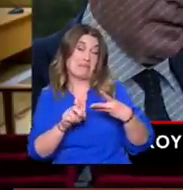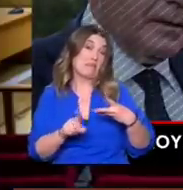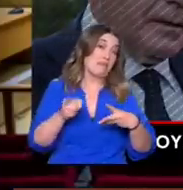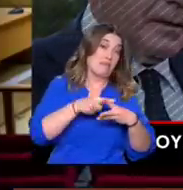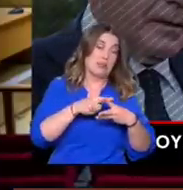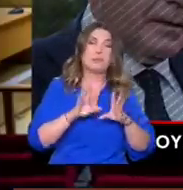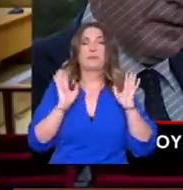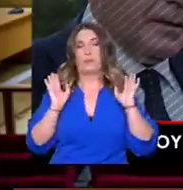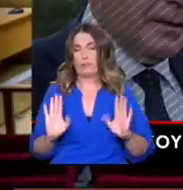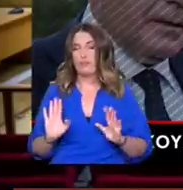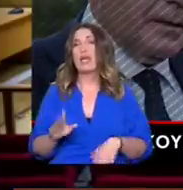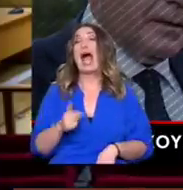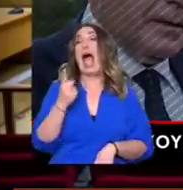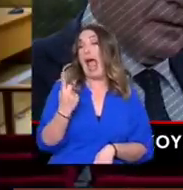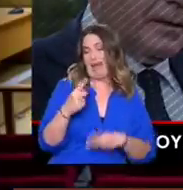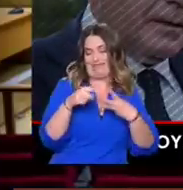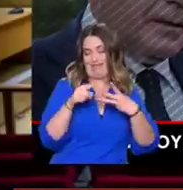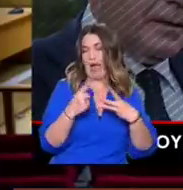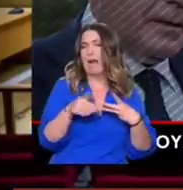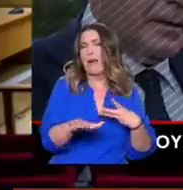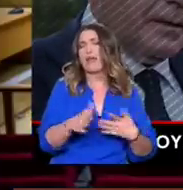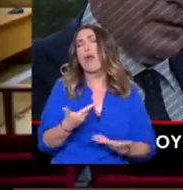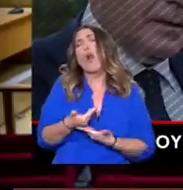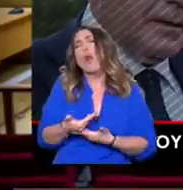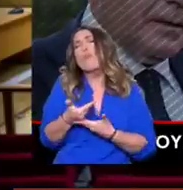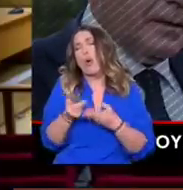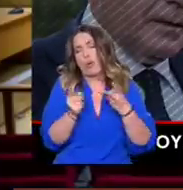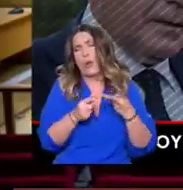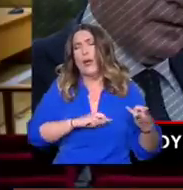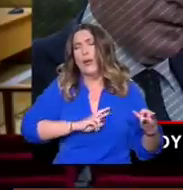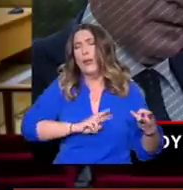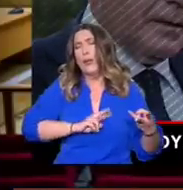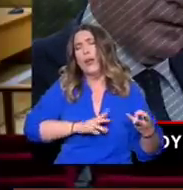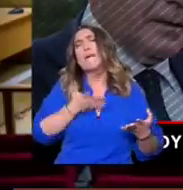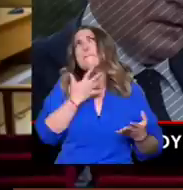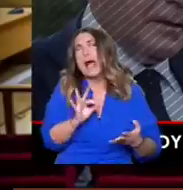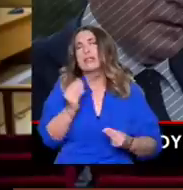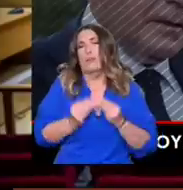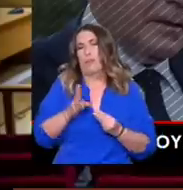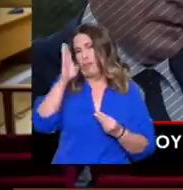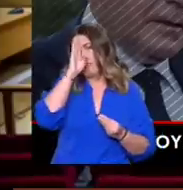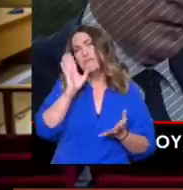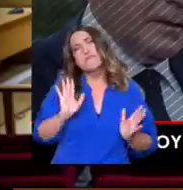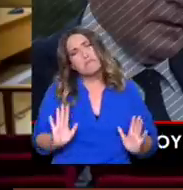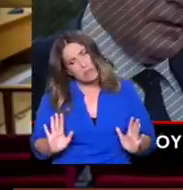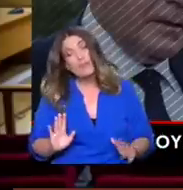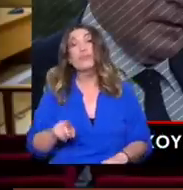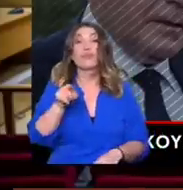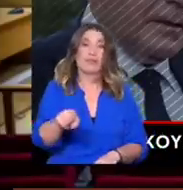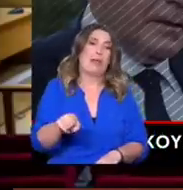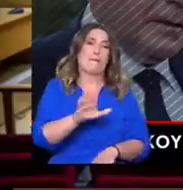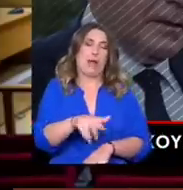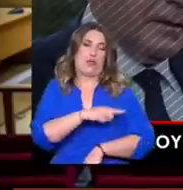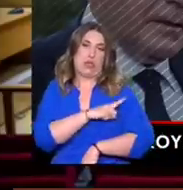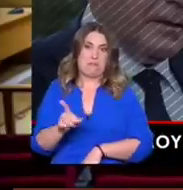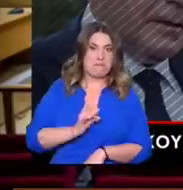στα δύο παιδιά έχουν φύσημα. Η πιθανότητα στην ηλικία του βρέφου στο φύσημα να κρύβει καρδιοπάθεια είναι 1%. Οι παιδίατροι από ευθυνοφοβία